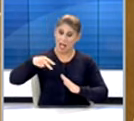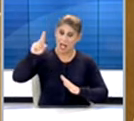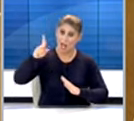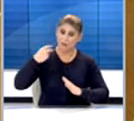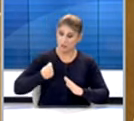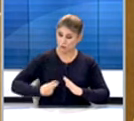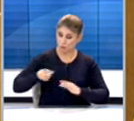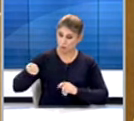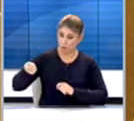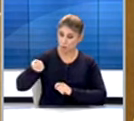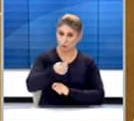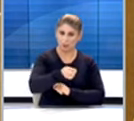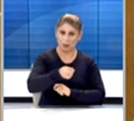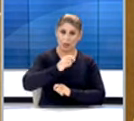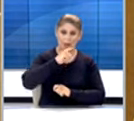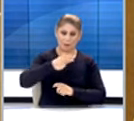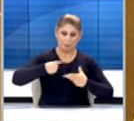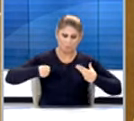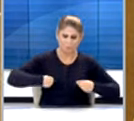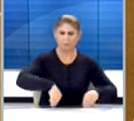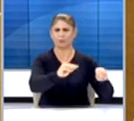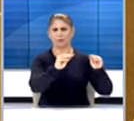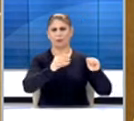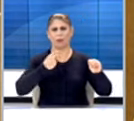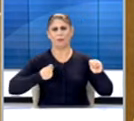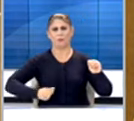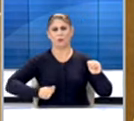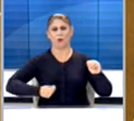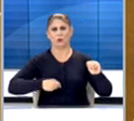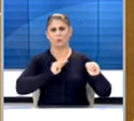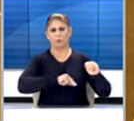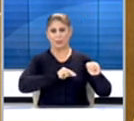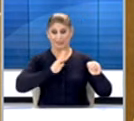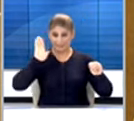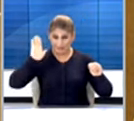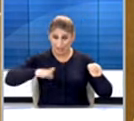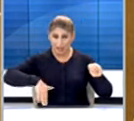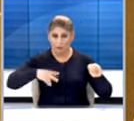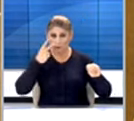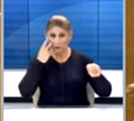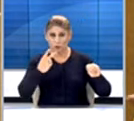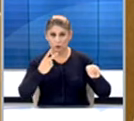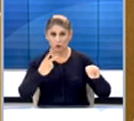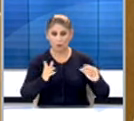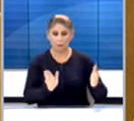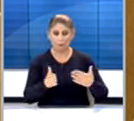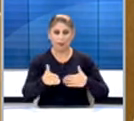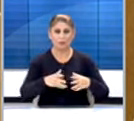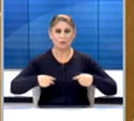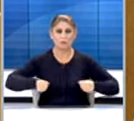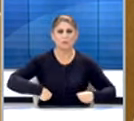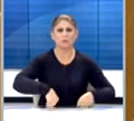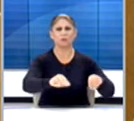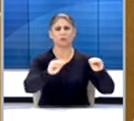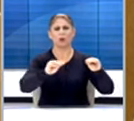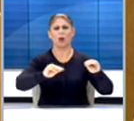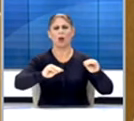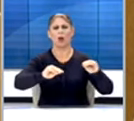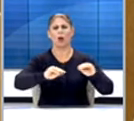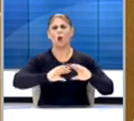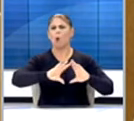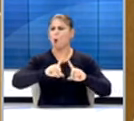χρέους απαντάτε με ξεπούλημα της δημόσιας περιουσίας, με τελευταίο σύμπτωμα το πακετάρισμα και το ξεπούλημα όλων